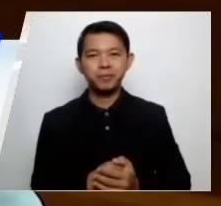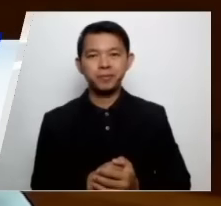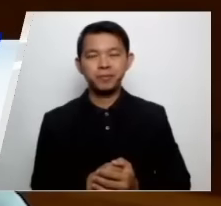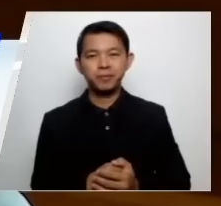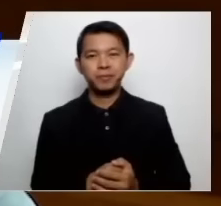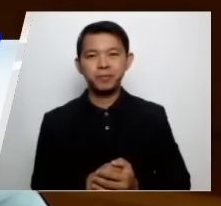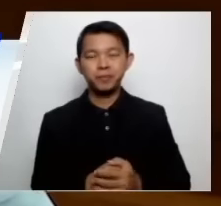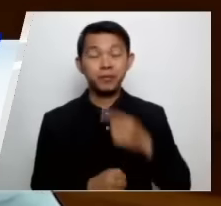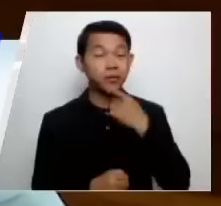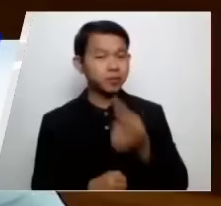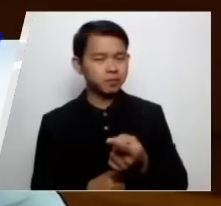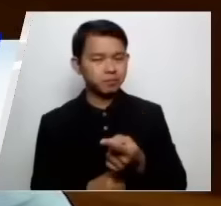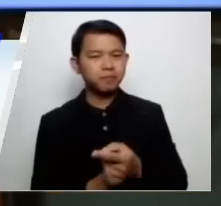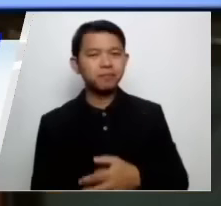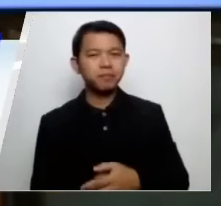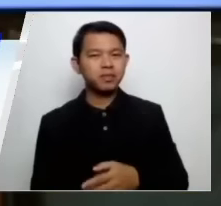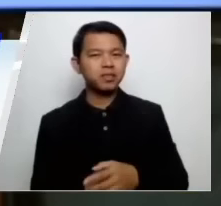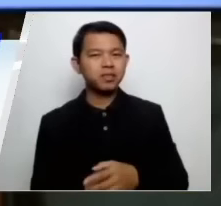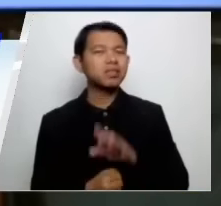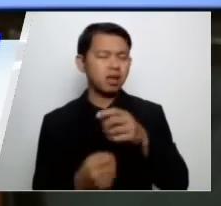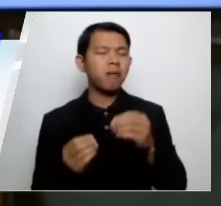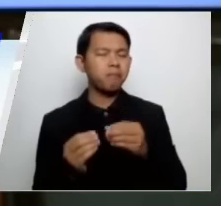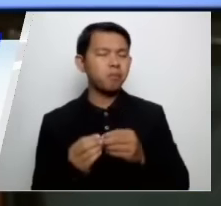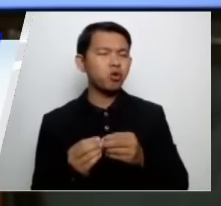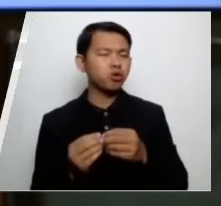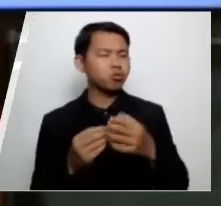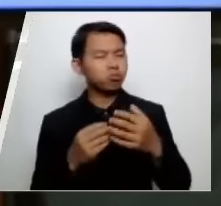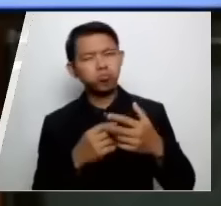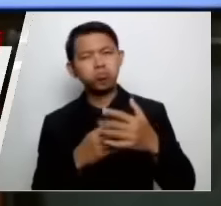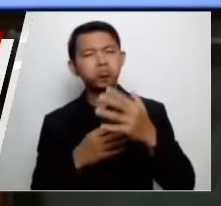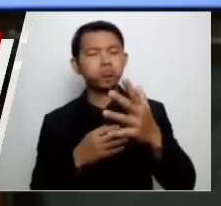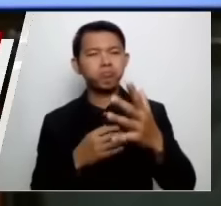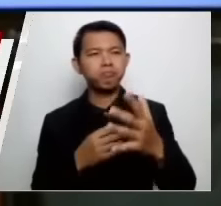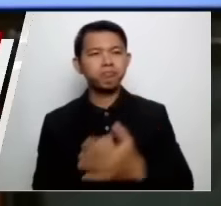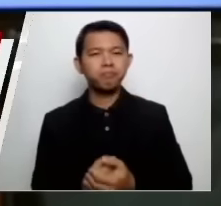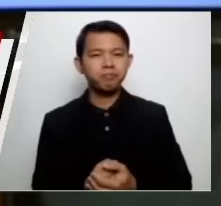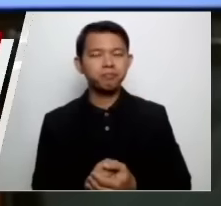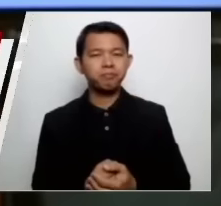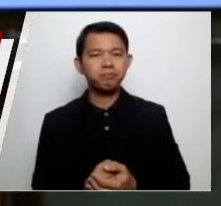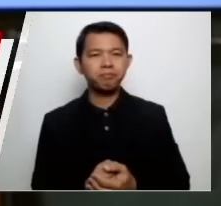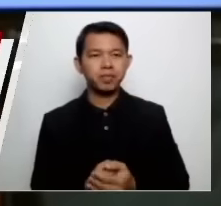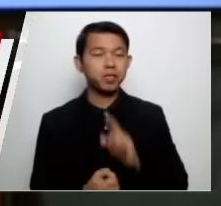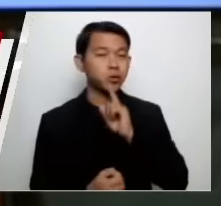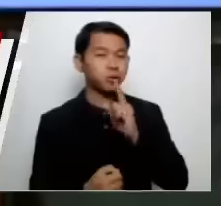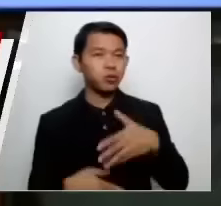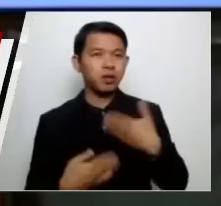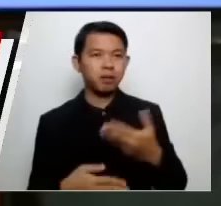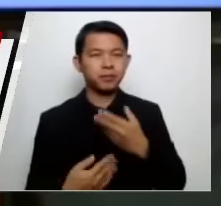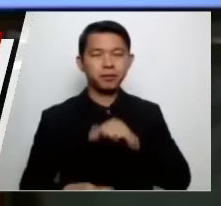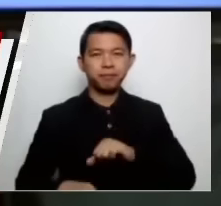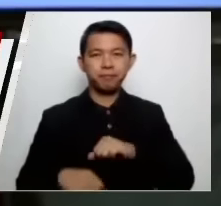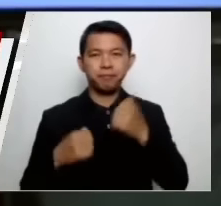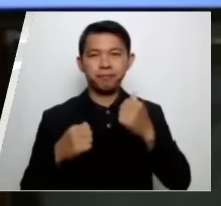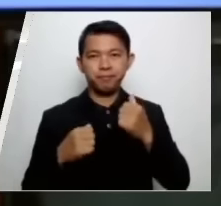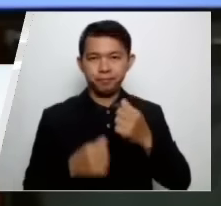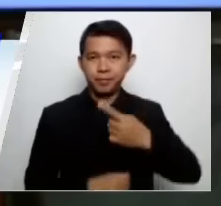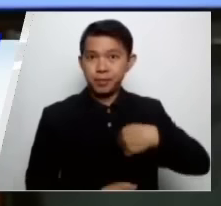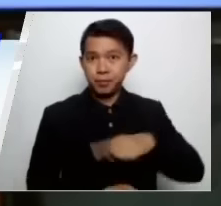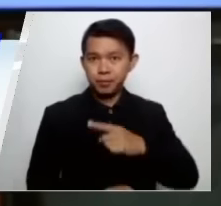malayo pa ang mararating niya. It's a source of great happiness and pride when we see how the